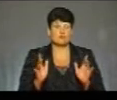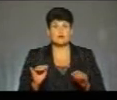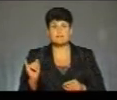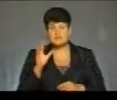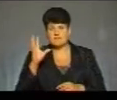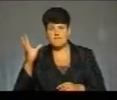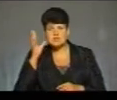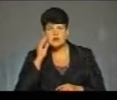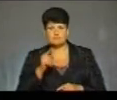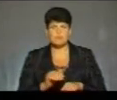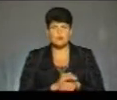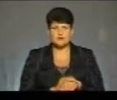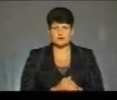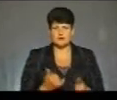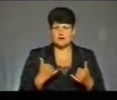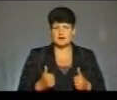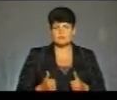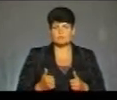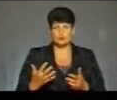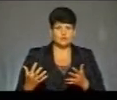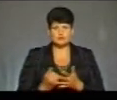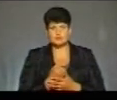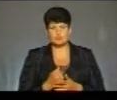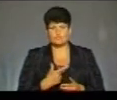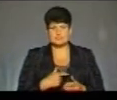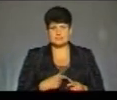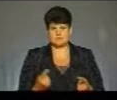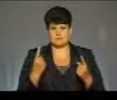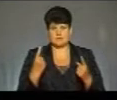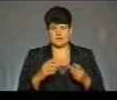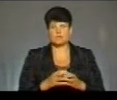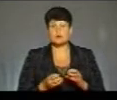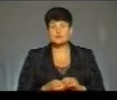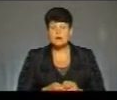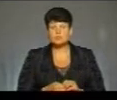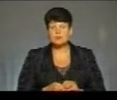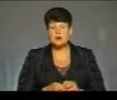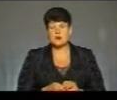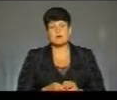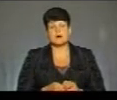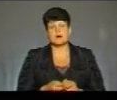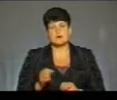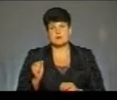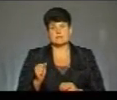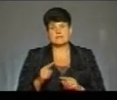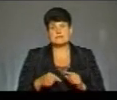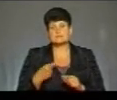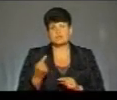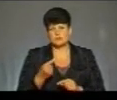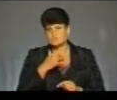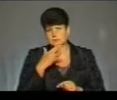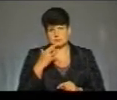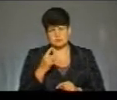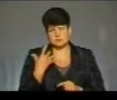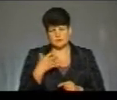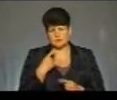от він молодець сьогодні, бо досягнув насправді для себе досить високого результату. Наступне, про що неодноразово